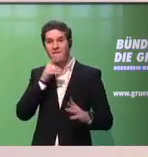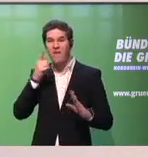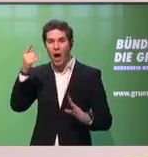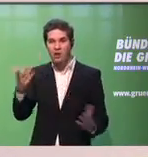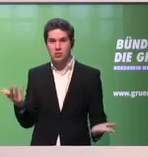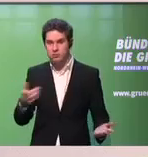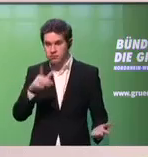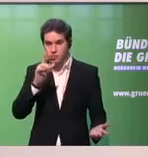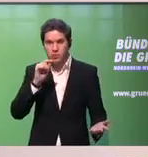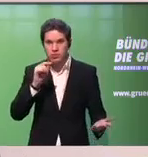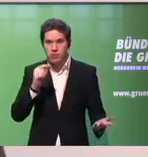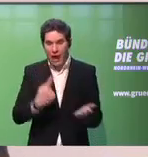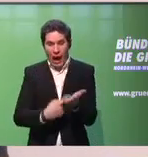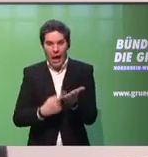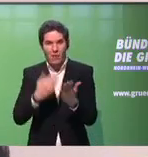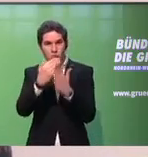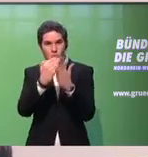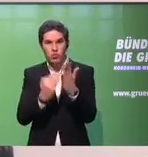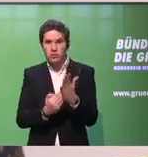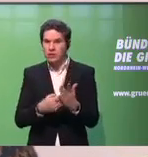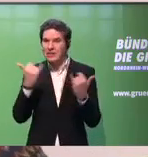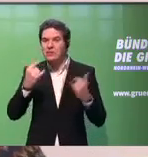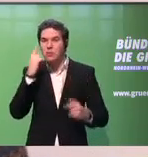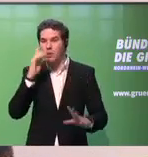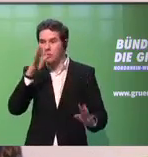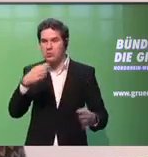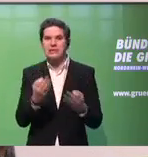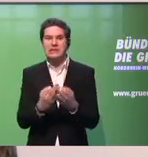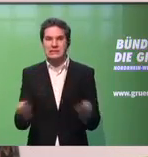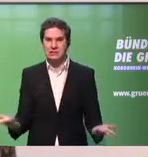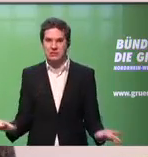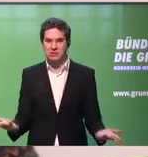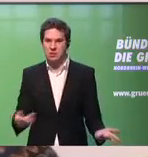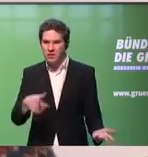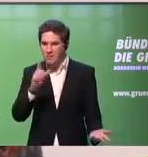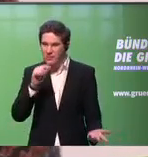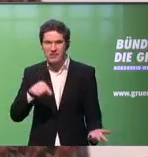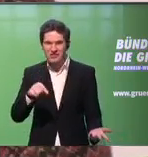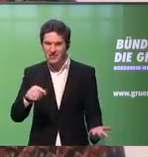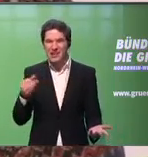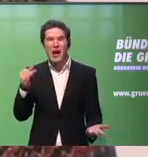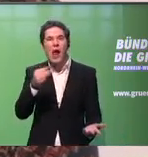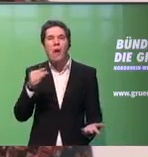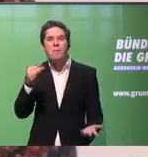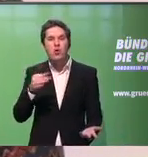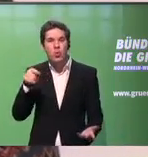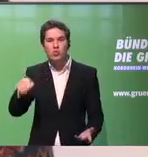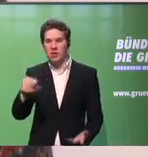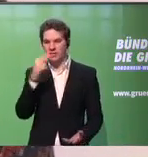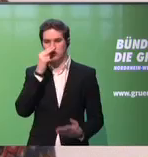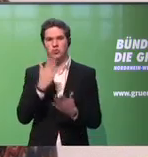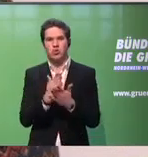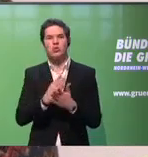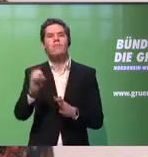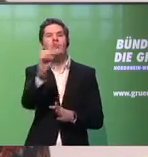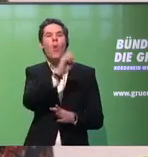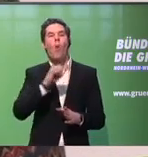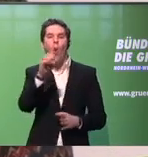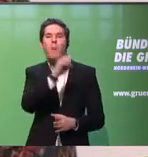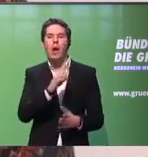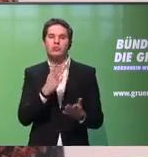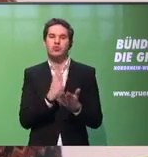den Anforderungen, die da wachsen, entfernt sind. Lampedusa steht für das Versagen der Europäischen